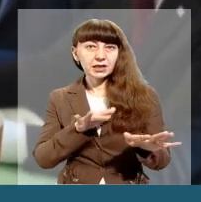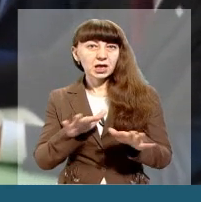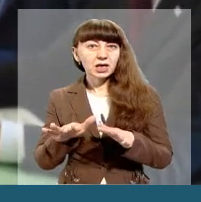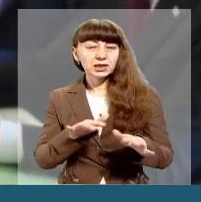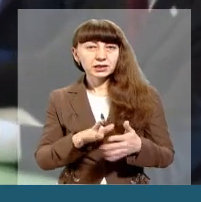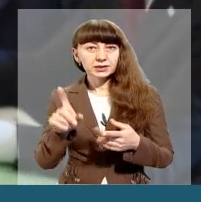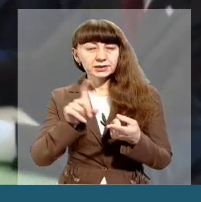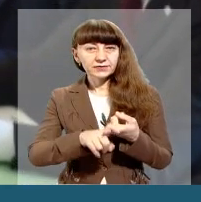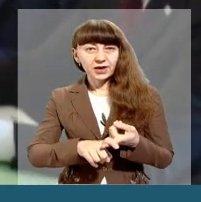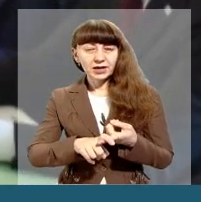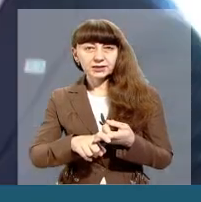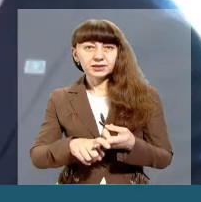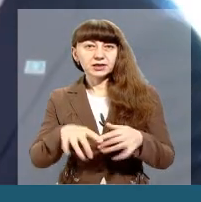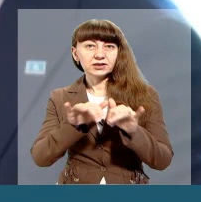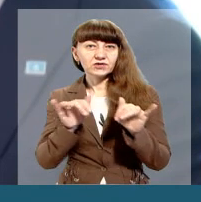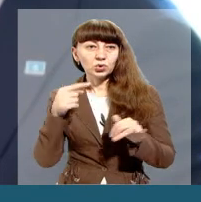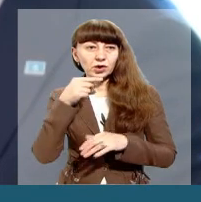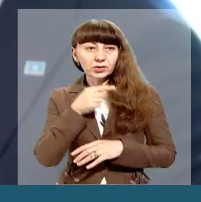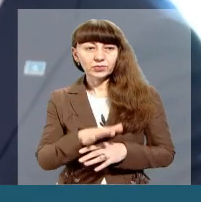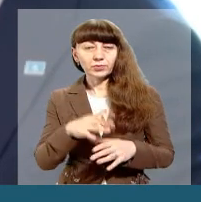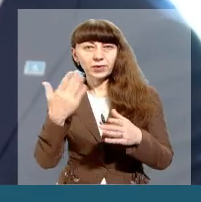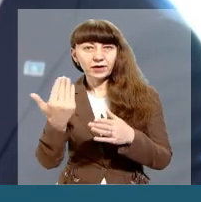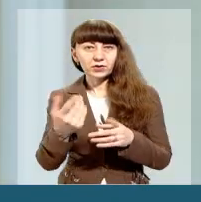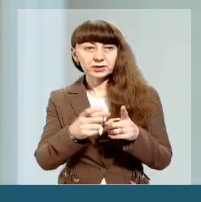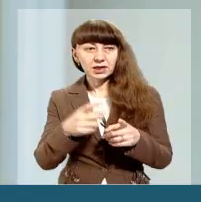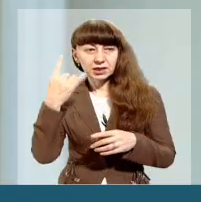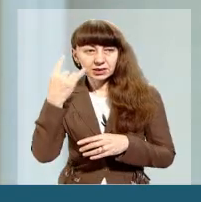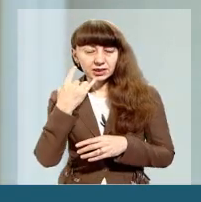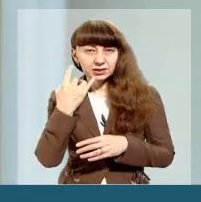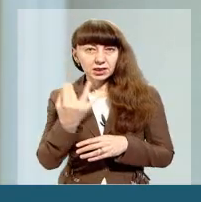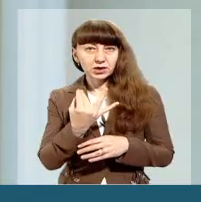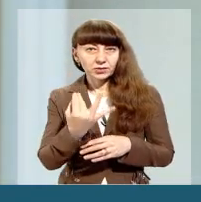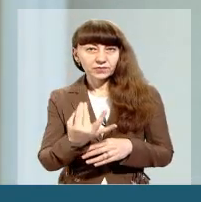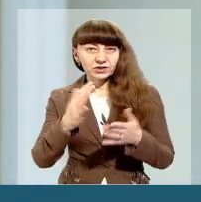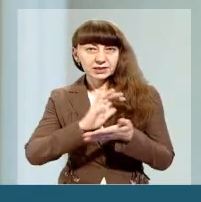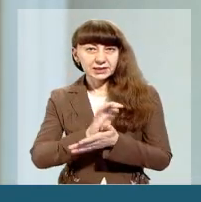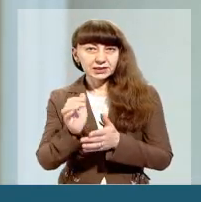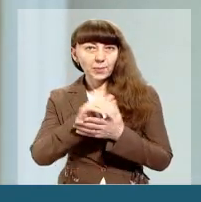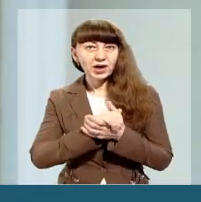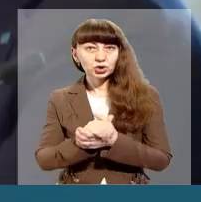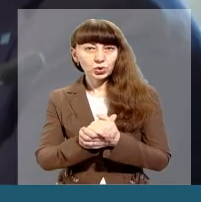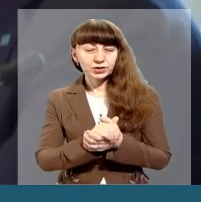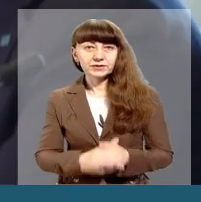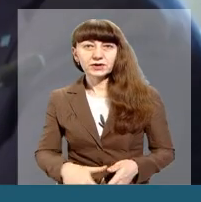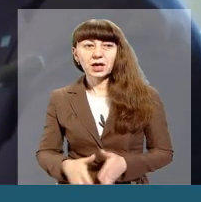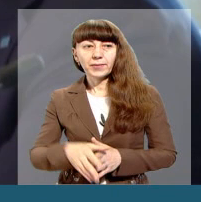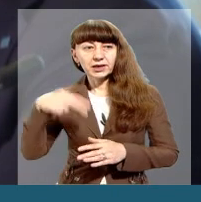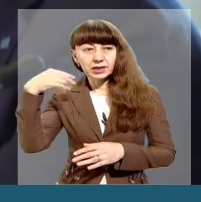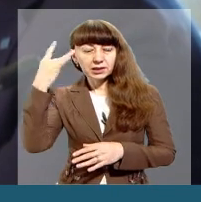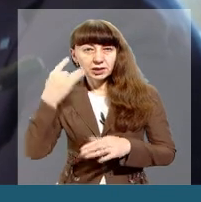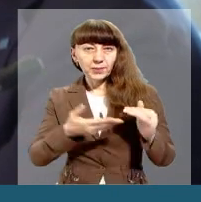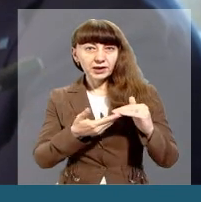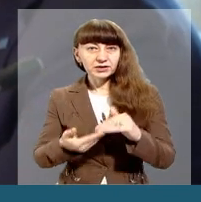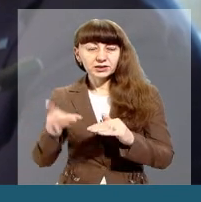и стимулированию экономического роста. По его словам, казахстанская сторона заинтересована в тесном партнерстве. Глава государства